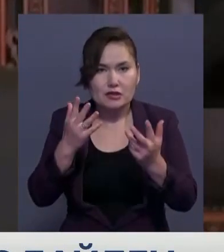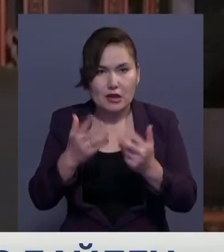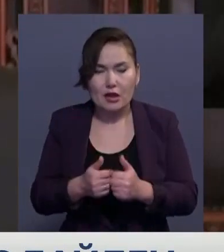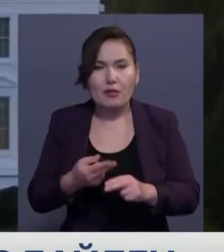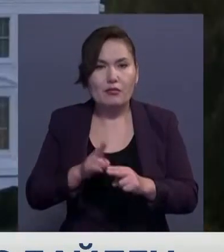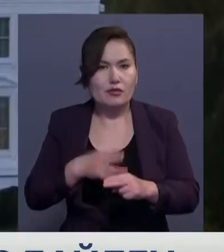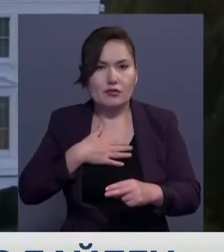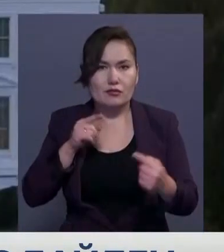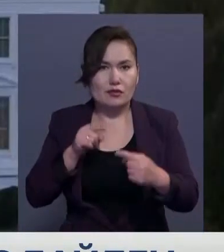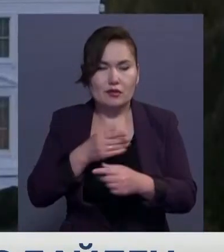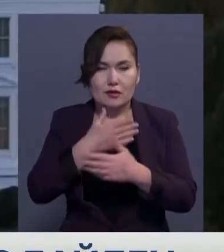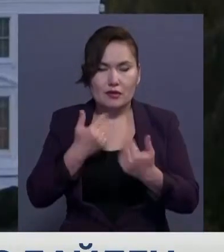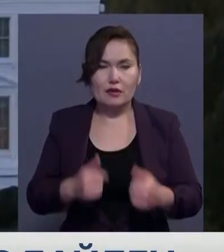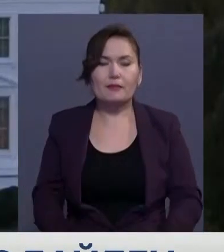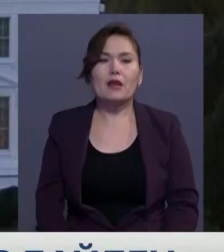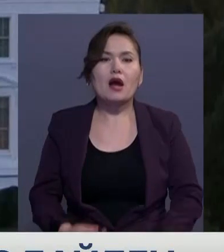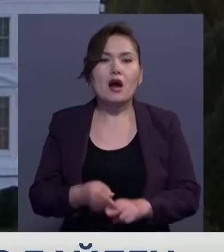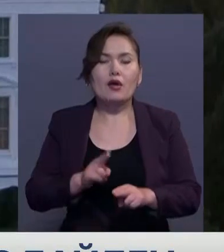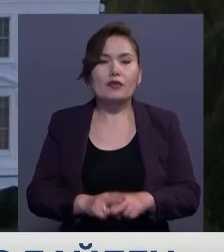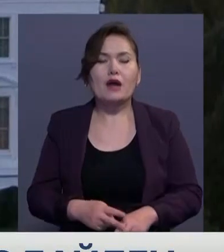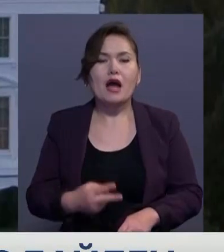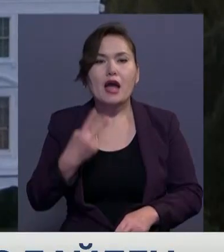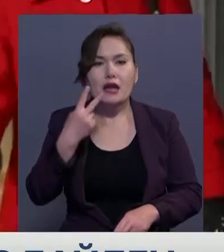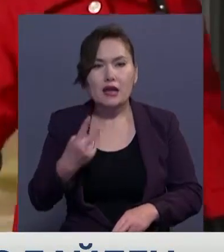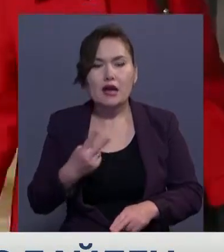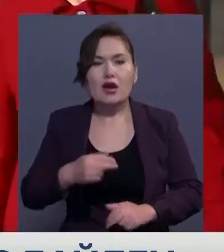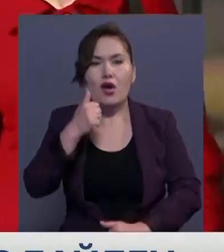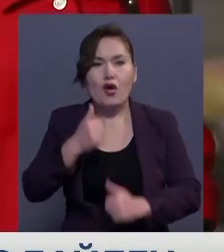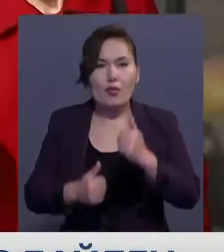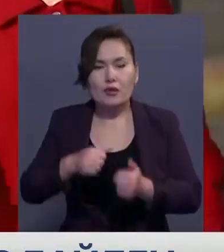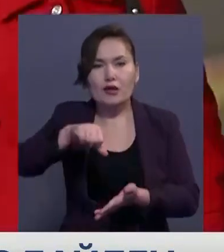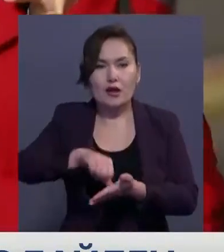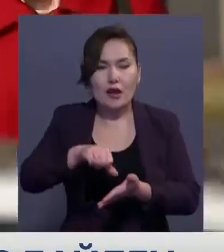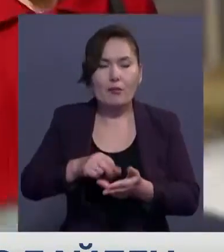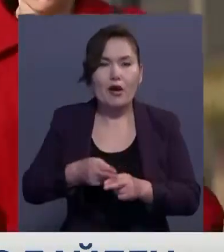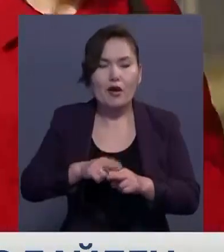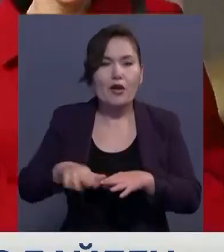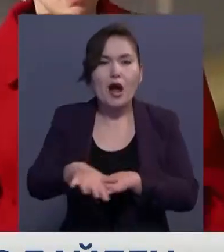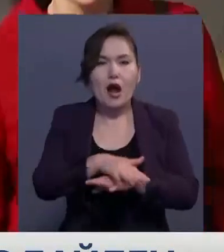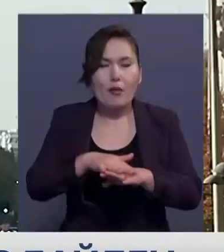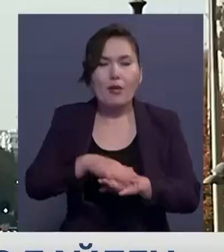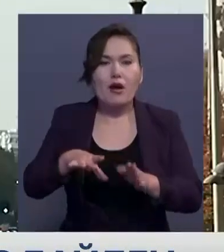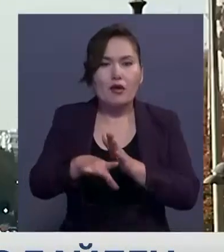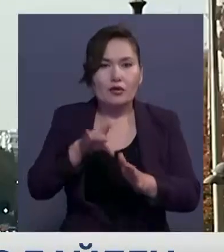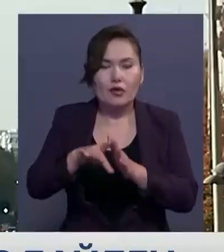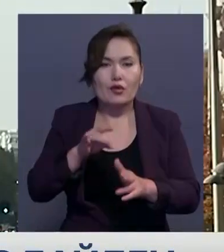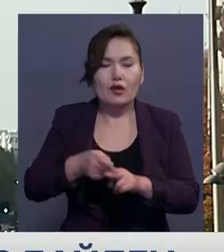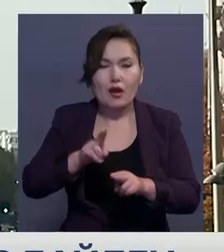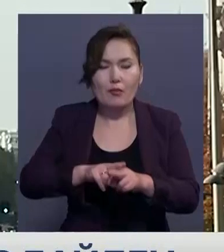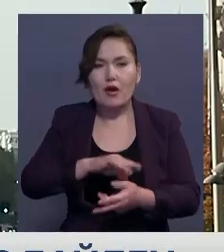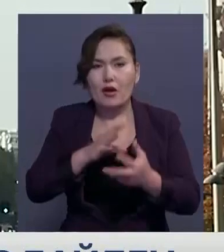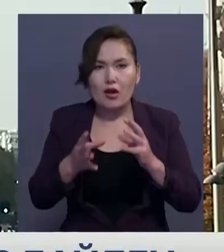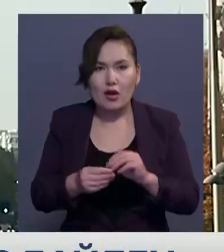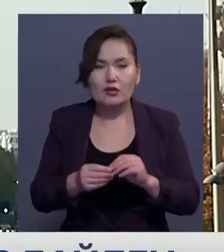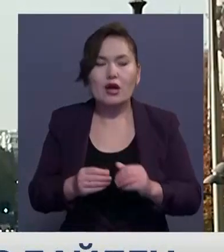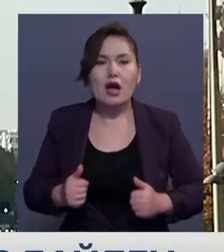емеспіз. Қалай болғанда да екі үміткер жеңіске жету үшін әуелден ақ сайлаушылар алқасының кемінде 270 дауысын жинауға